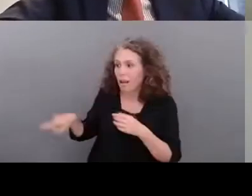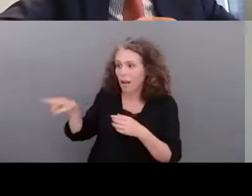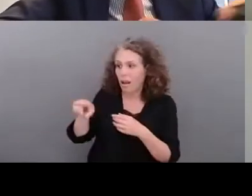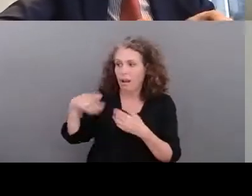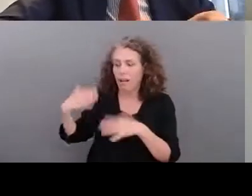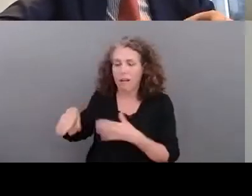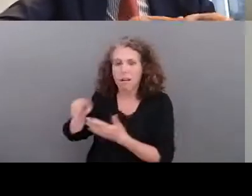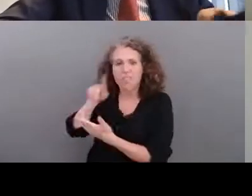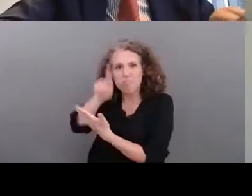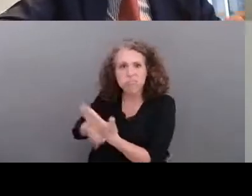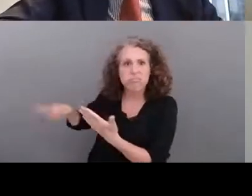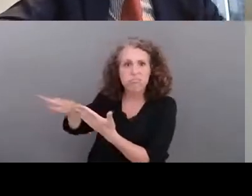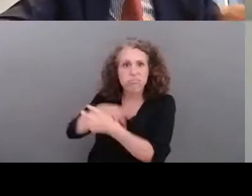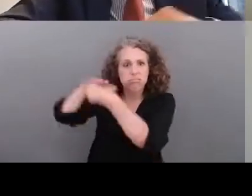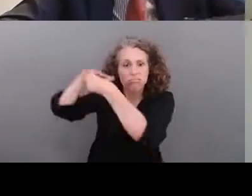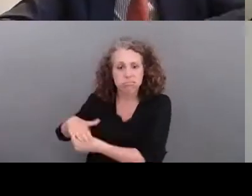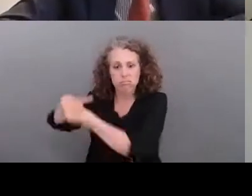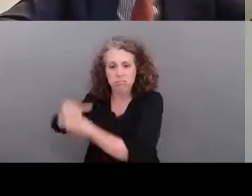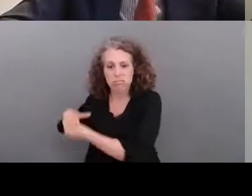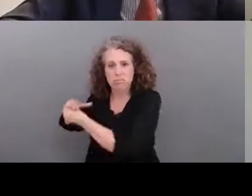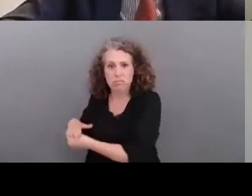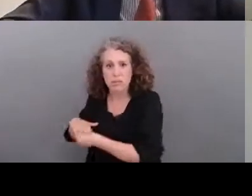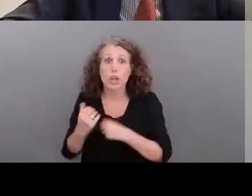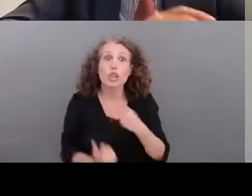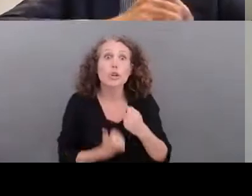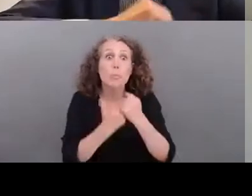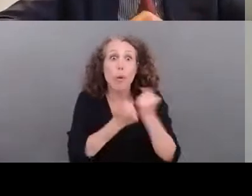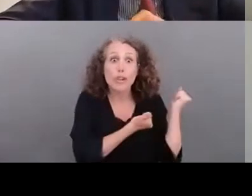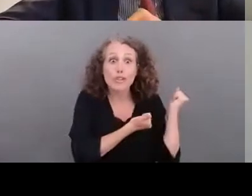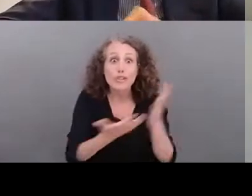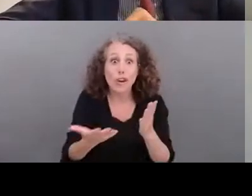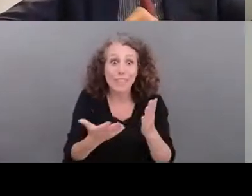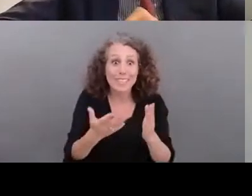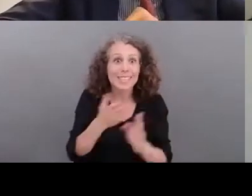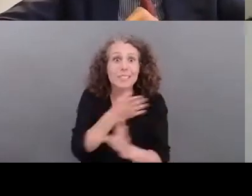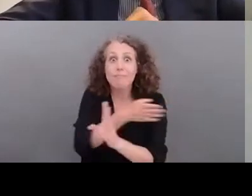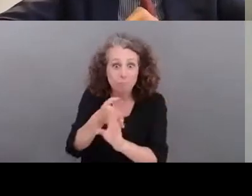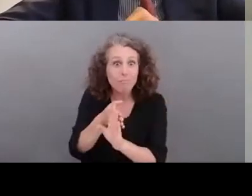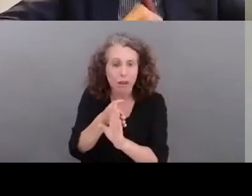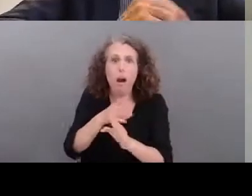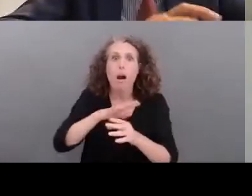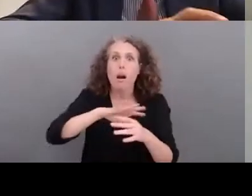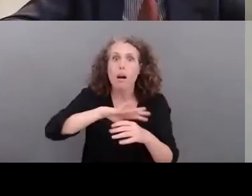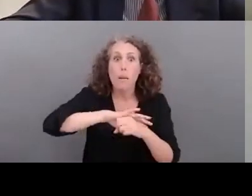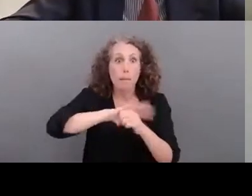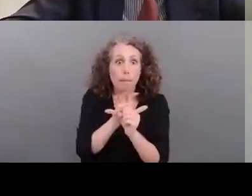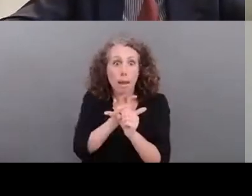c'est à cause de discrimination. Des services n'ont pas été continués pendant la